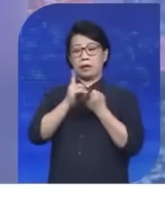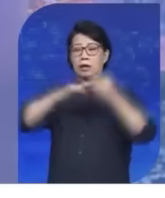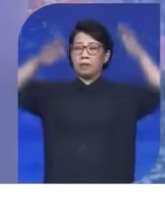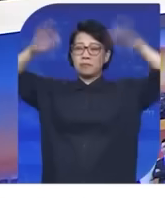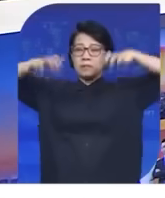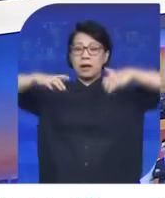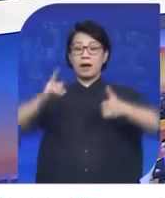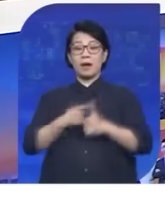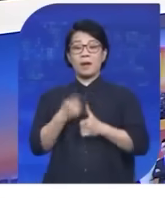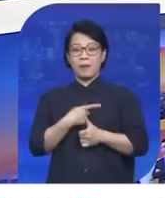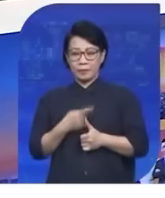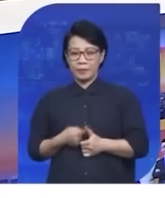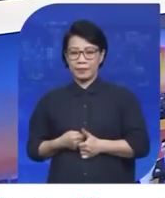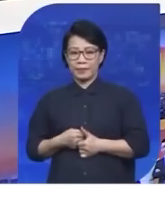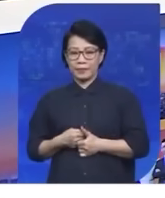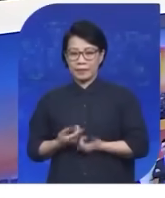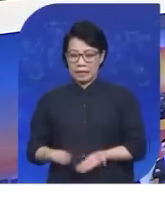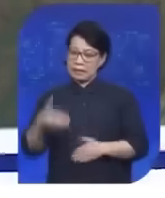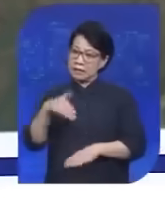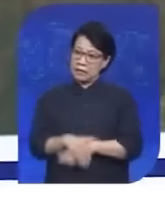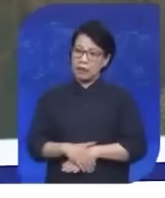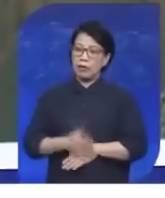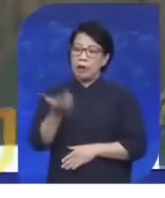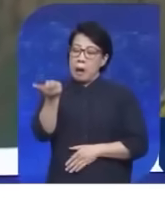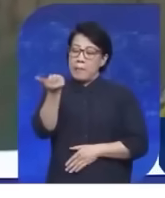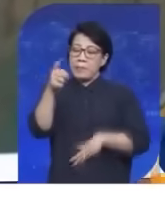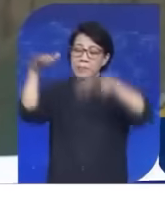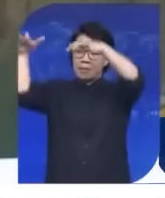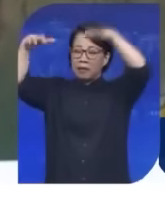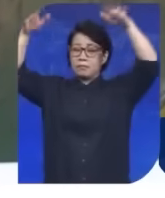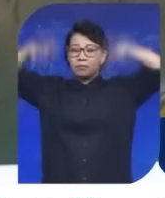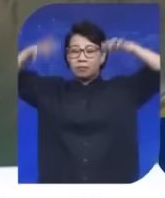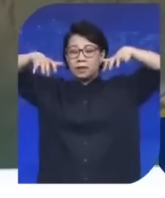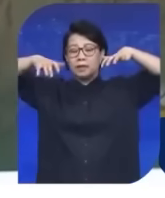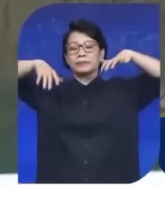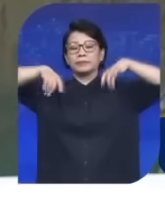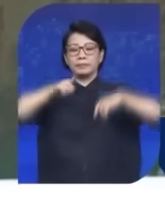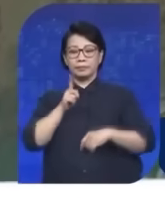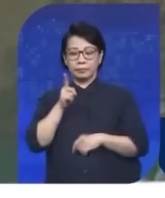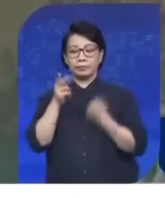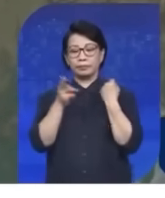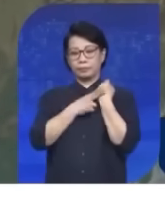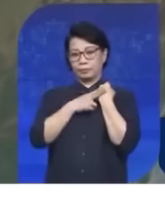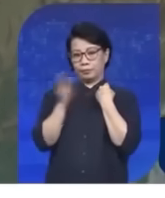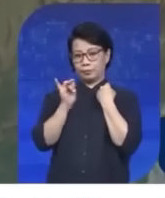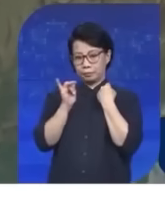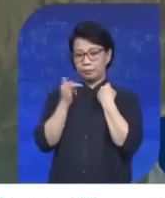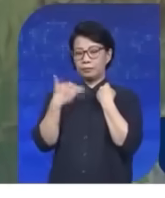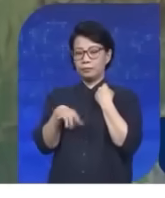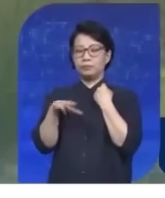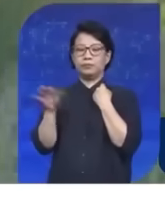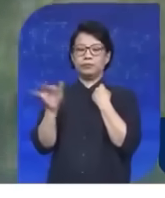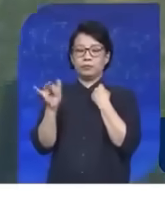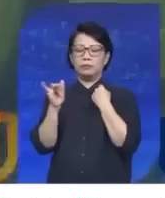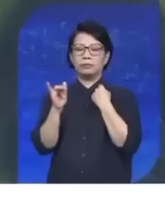mùa. Thưa quý vị, ngay trong chiều tối nay thì mây ẩm cũng đã phát triển và gây mưa ở khu vực đồng bằng, trong đó có thủ đô Hà Nội. Và cùng lúc đó thì một số